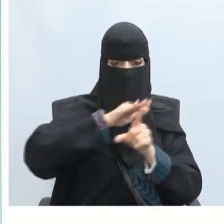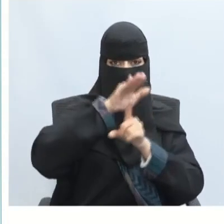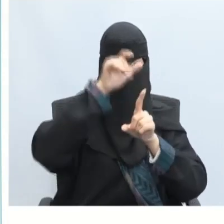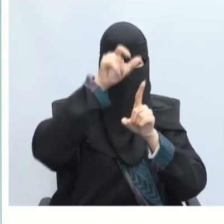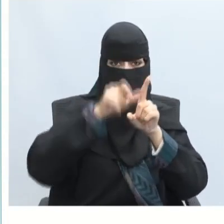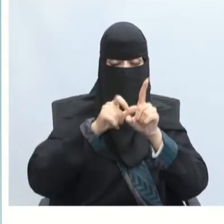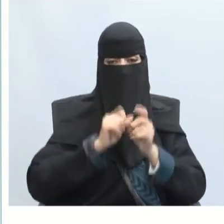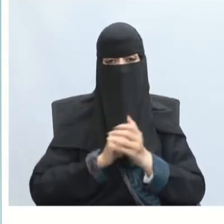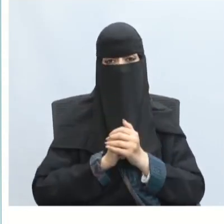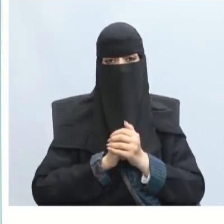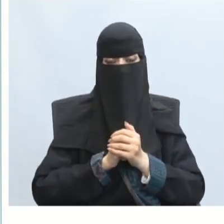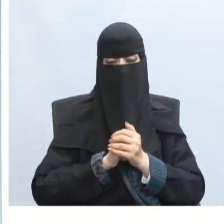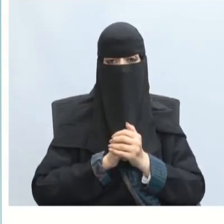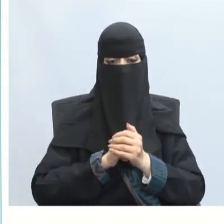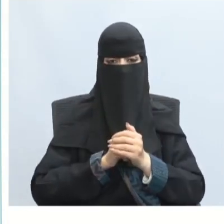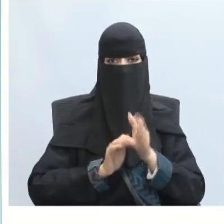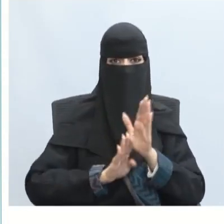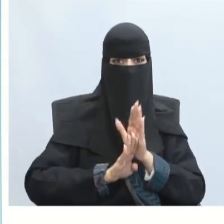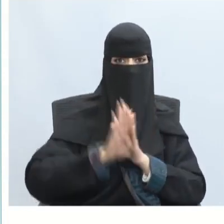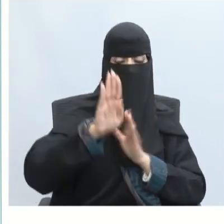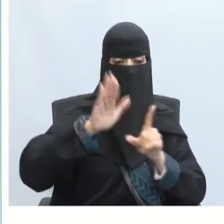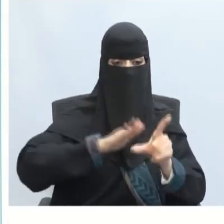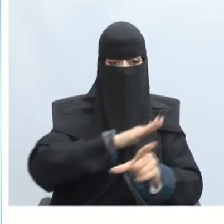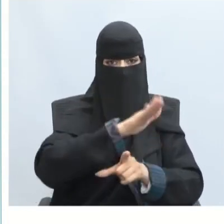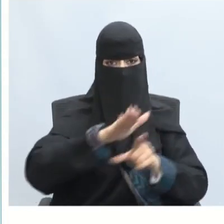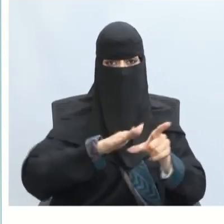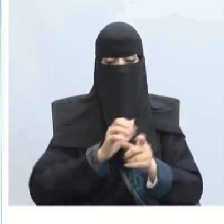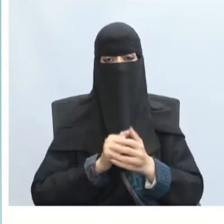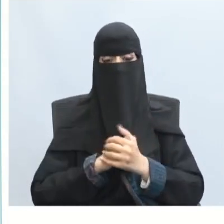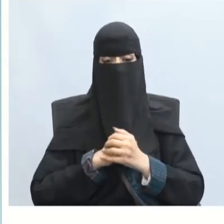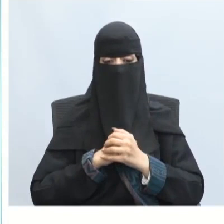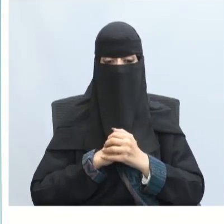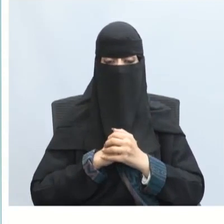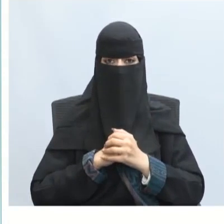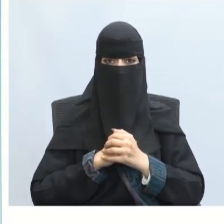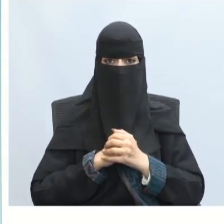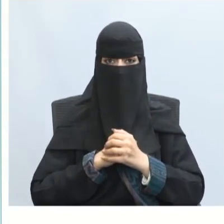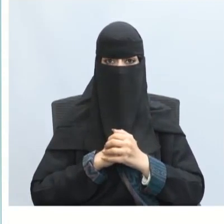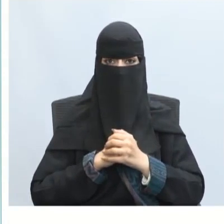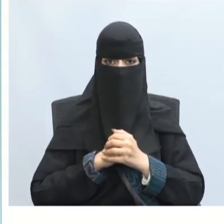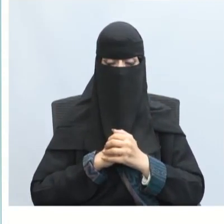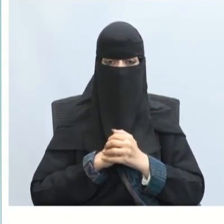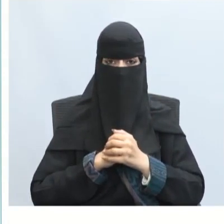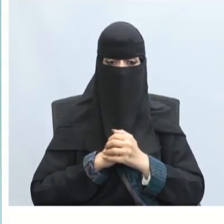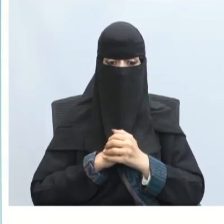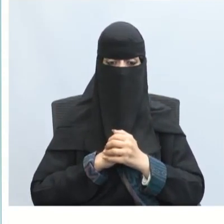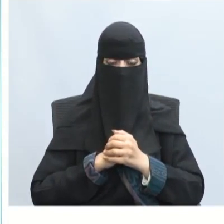من نتائج التزام الانظمه تعزيز المواطنه